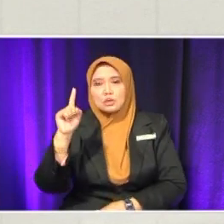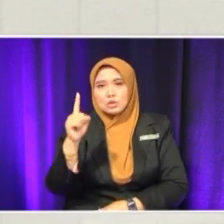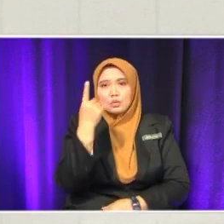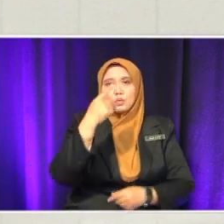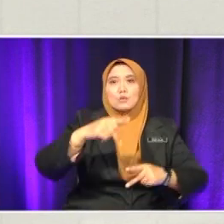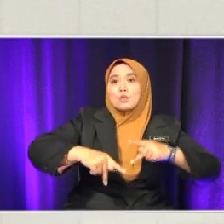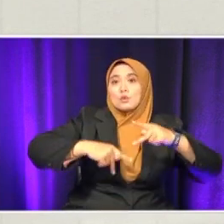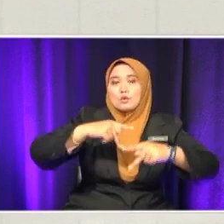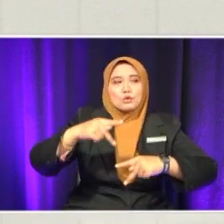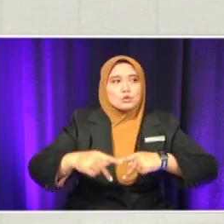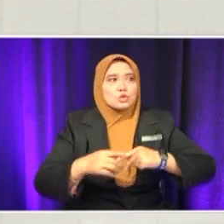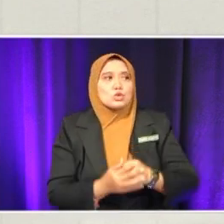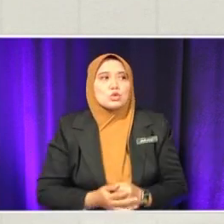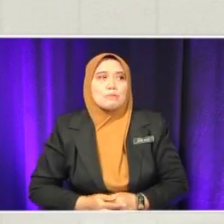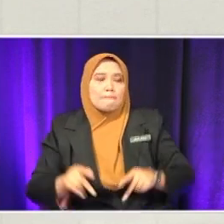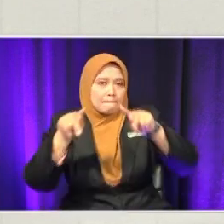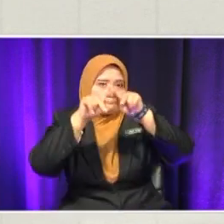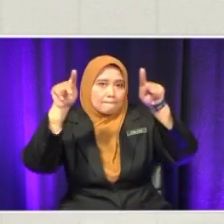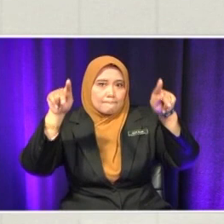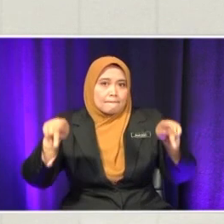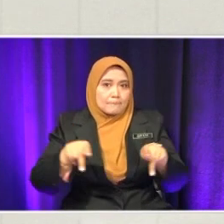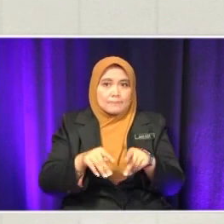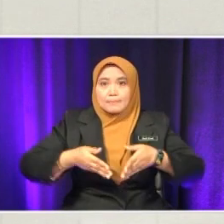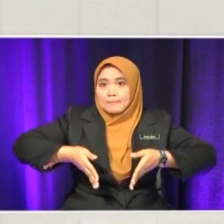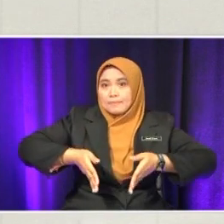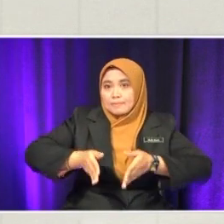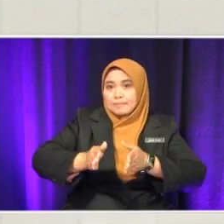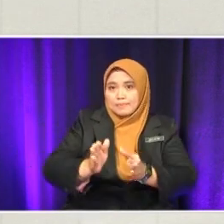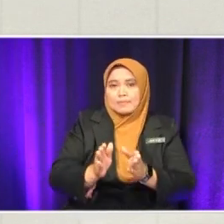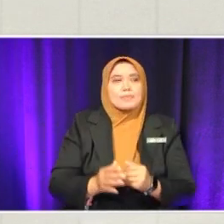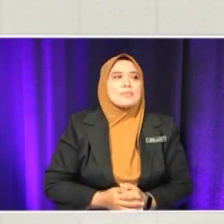tadi, peta apa tu, track kereta api.